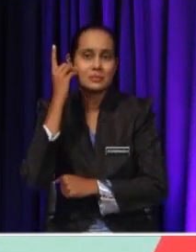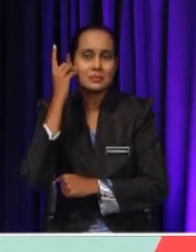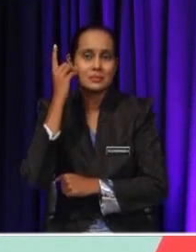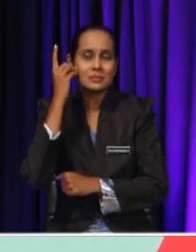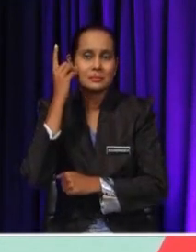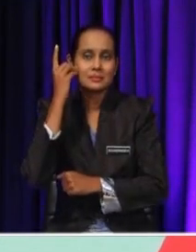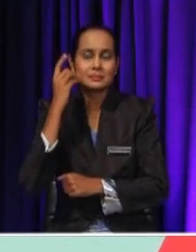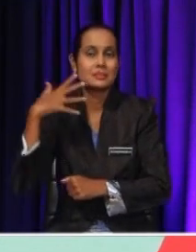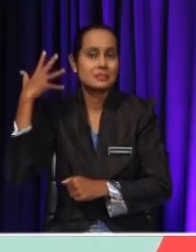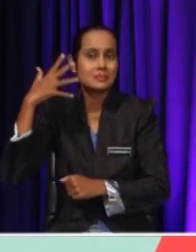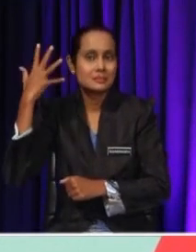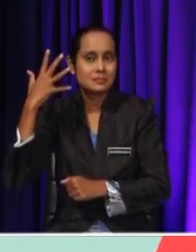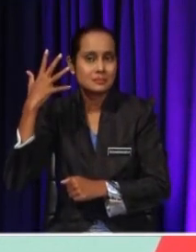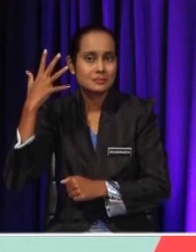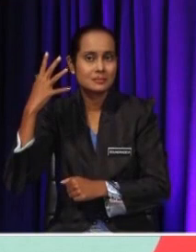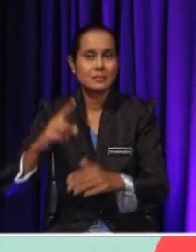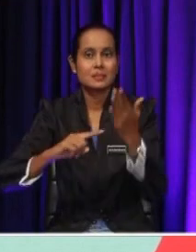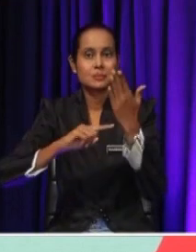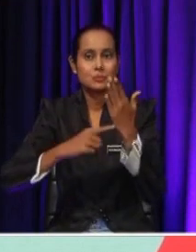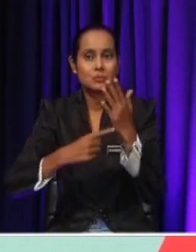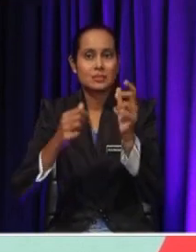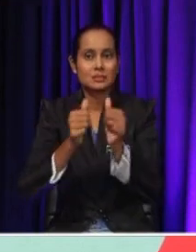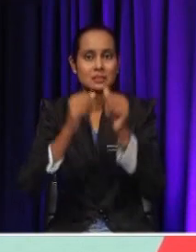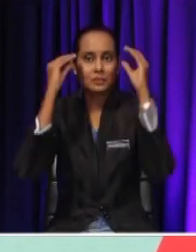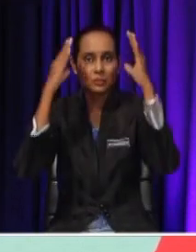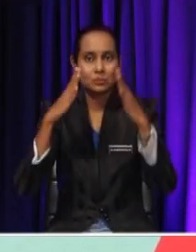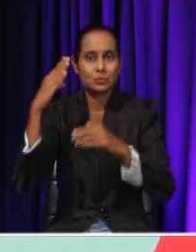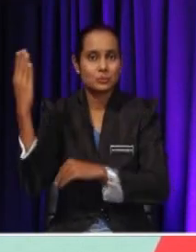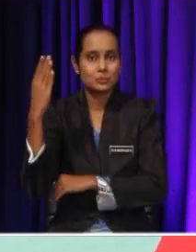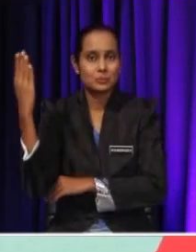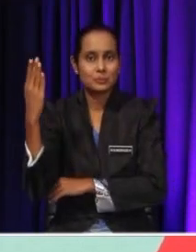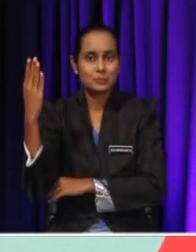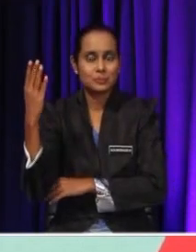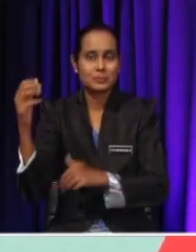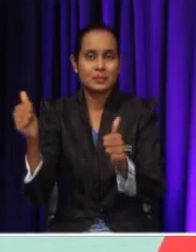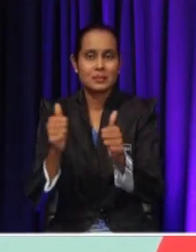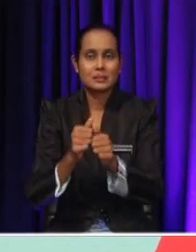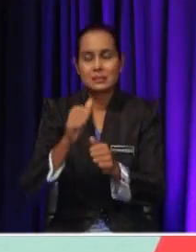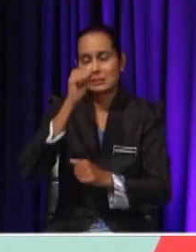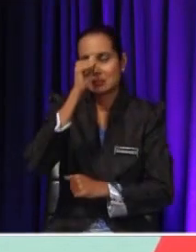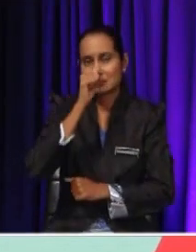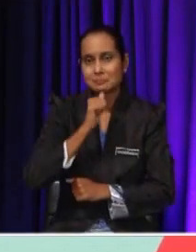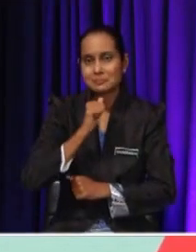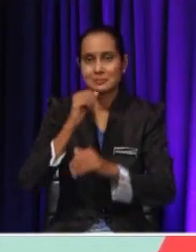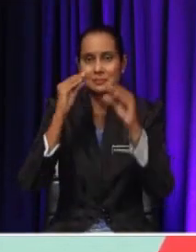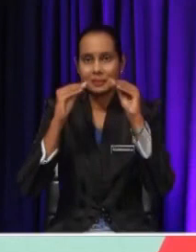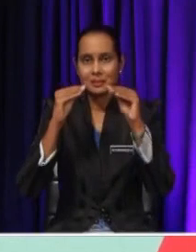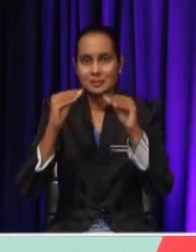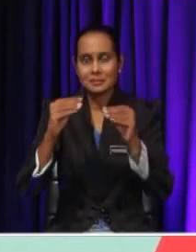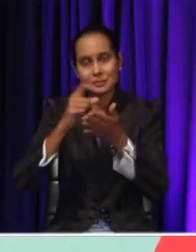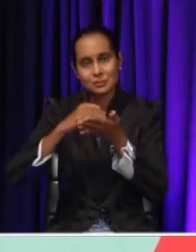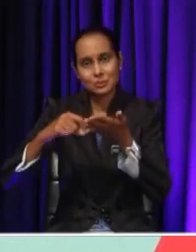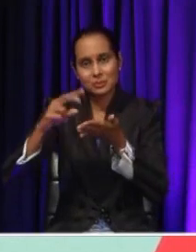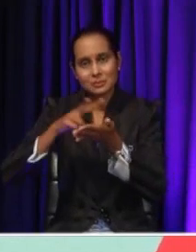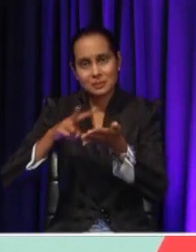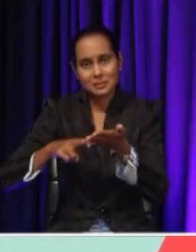sejarahnya dimuliakan oleh seorang guru biasa dengan lembut Sabana mengajar tulis baca